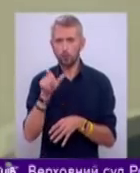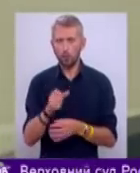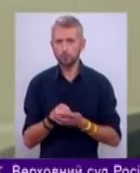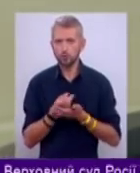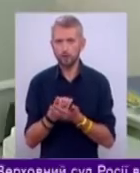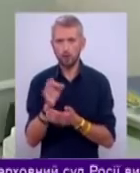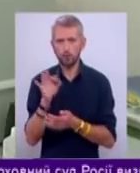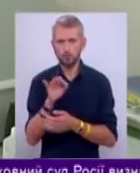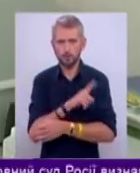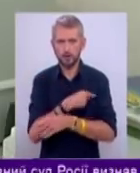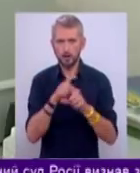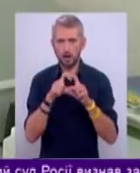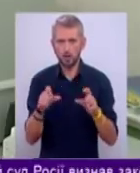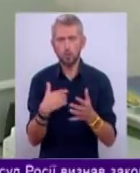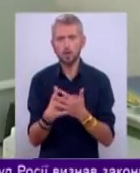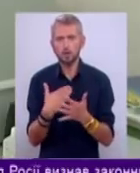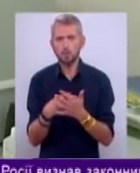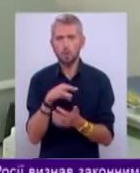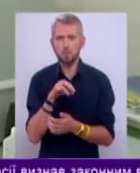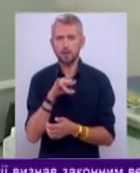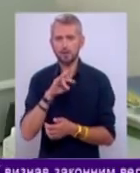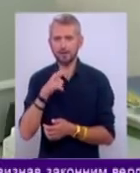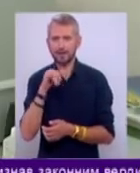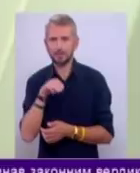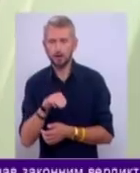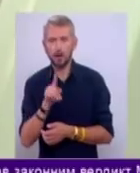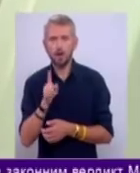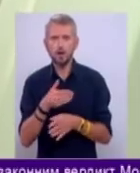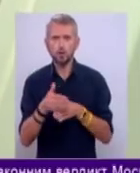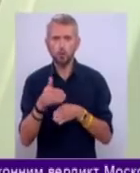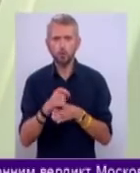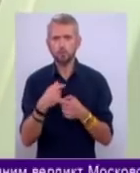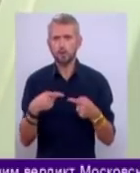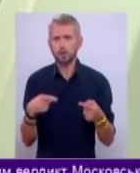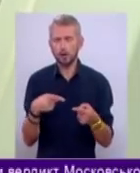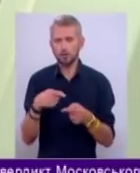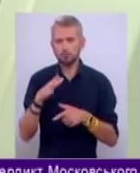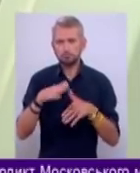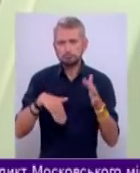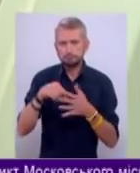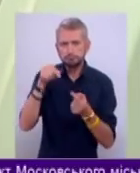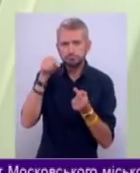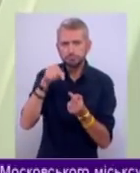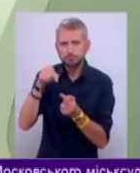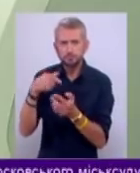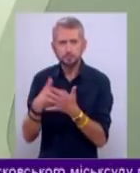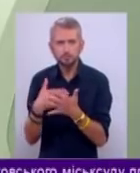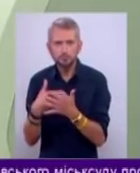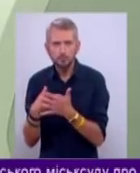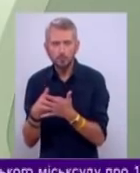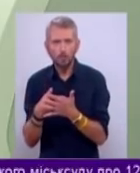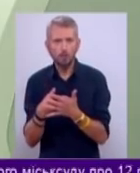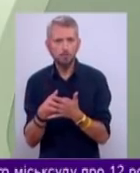до Олександрівської лікарні нібито з менінгітом. Але згодом за деякими характерними симптомами запідозрили